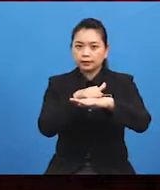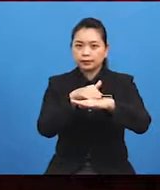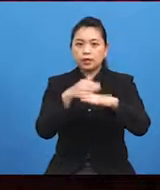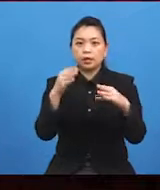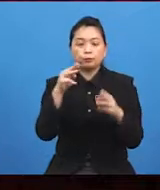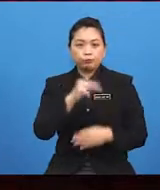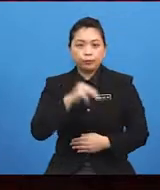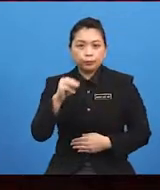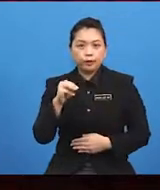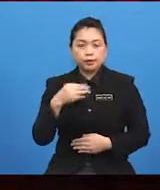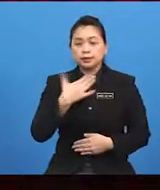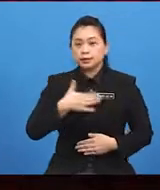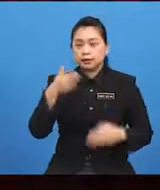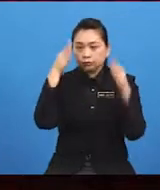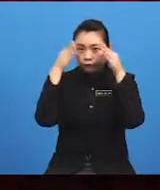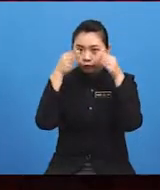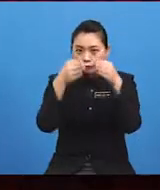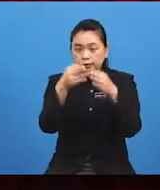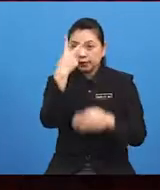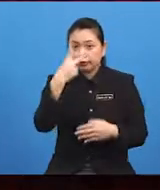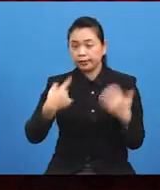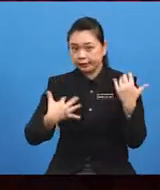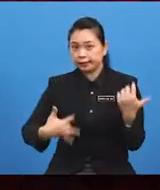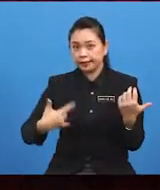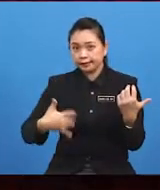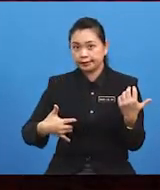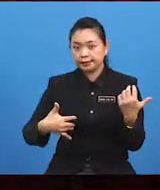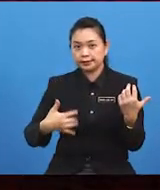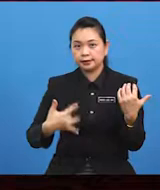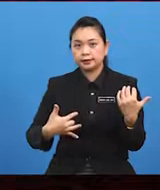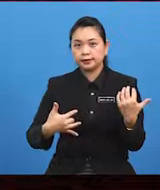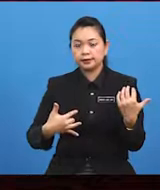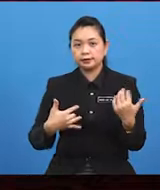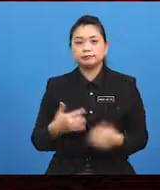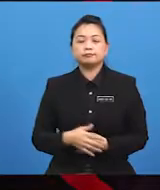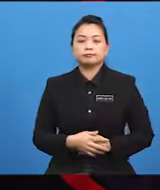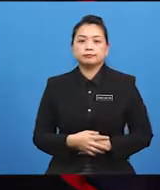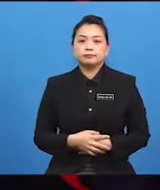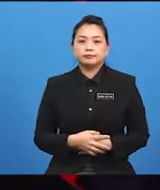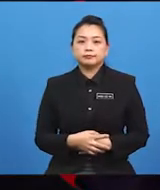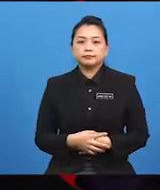Murid-murid, sila beri tumpuan kepada penjarian arpeggio B flat major yang akan dimainkan.